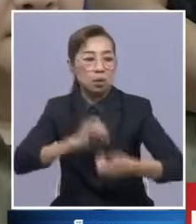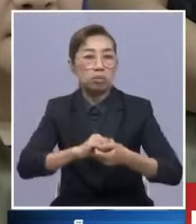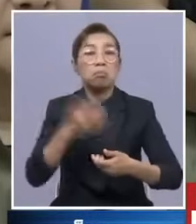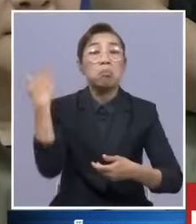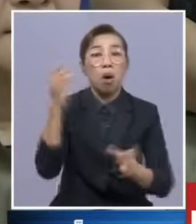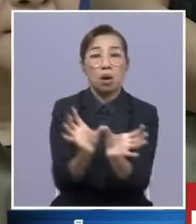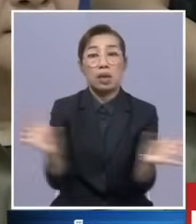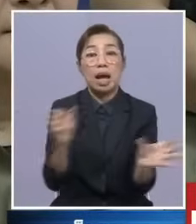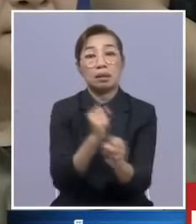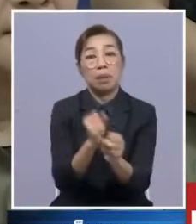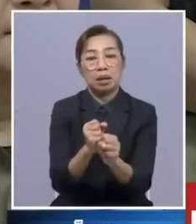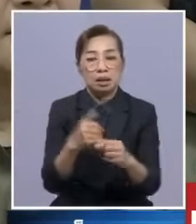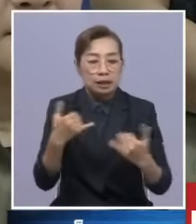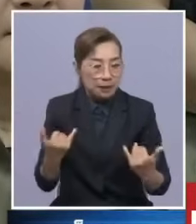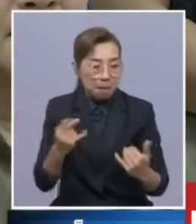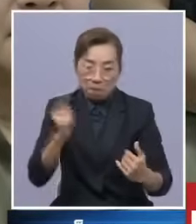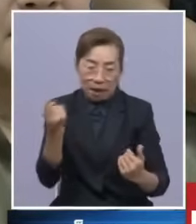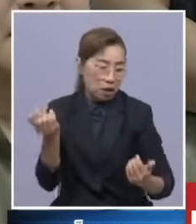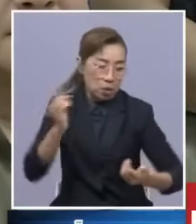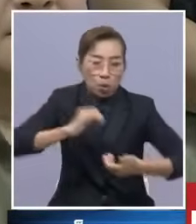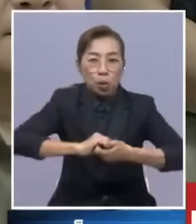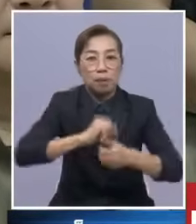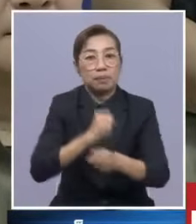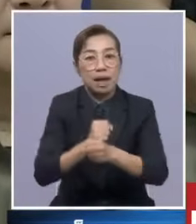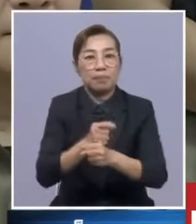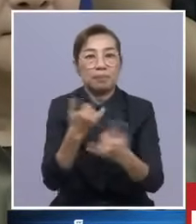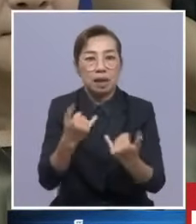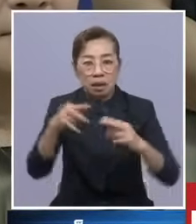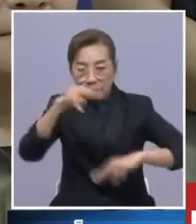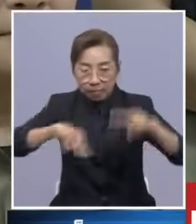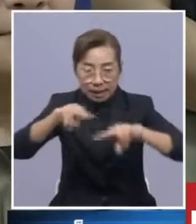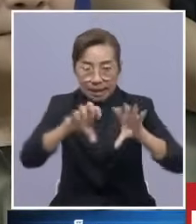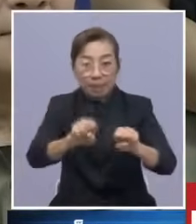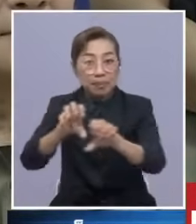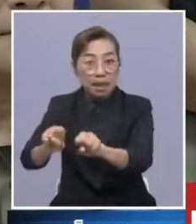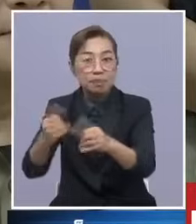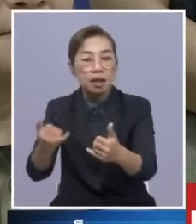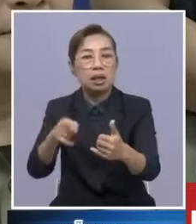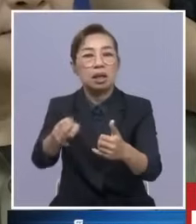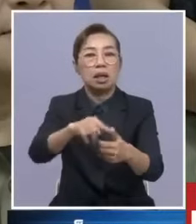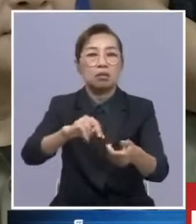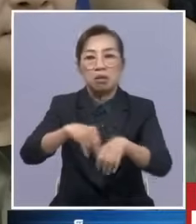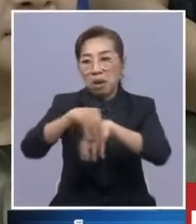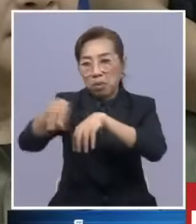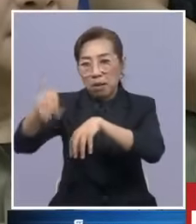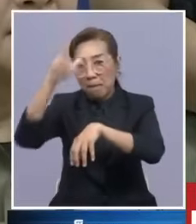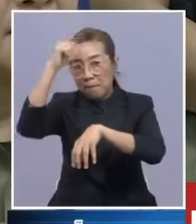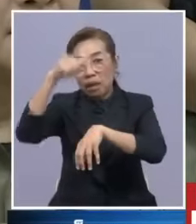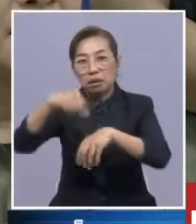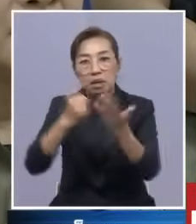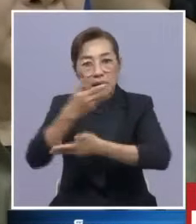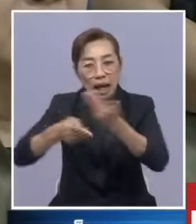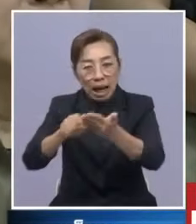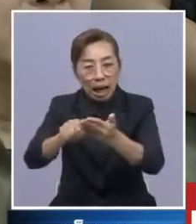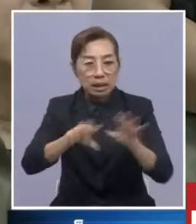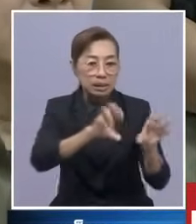ทำงานก็เชื่อว่าการปราบปรามยาเสพติดที่เริ่มมีการคิกออฟการแก้ไขปัญหาเครือข่ายผู้มีอิทธิพลและการปราบปรามยาเสพติดตามนโย